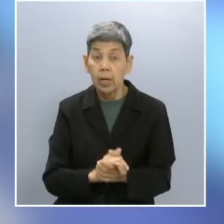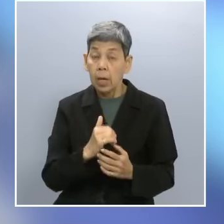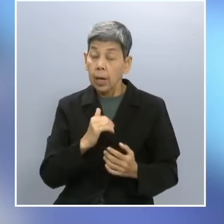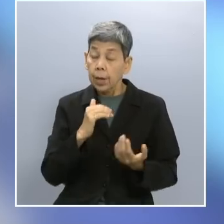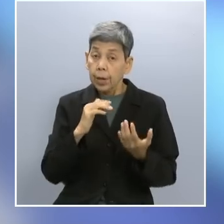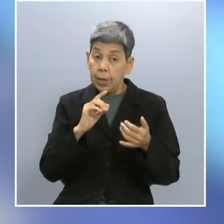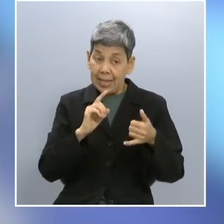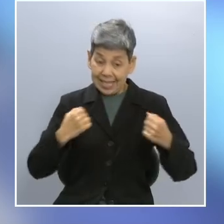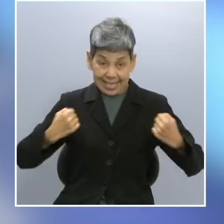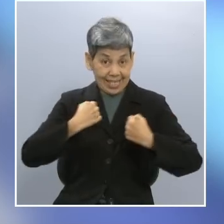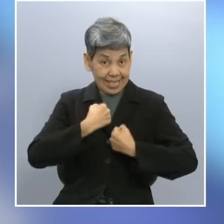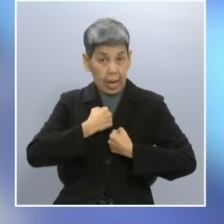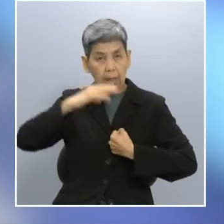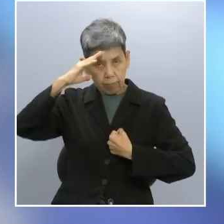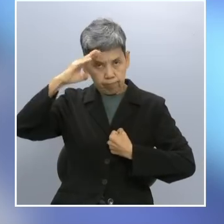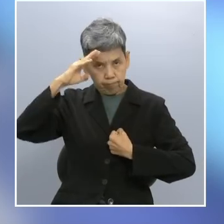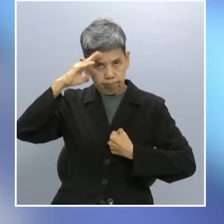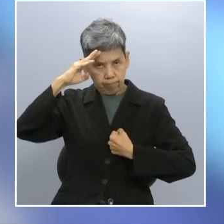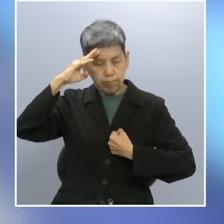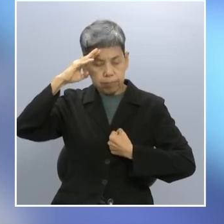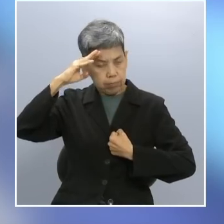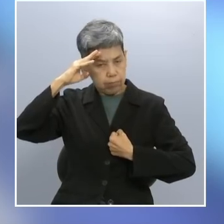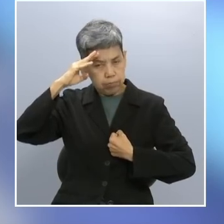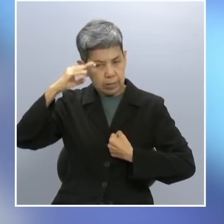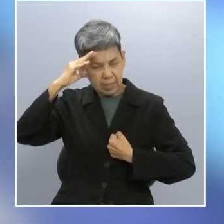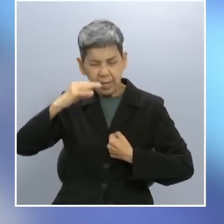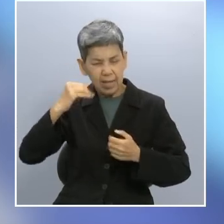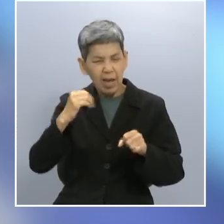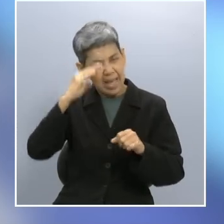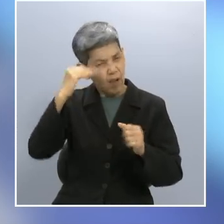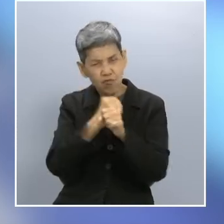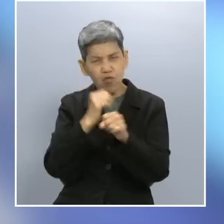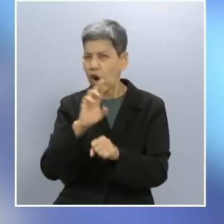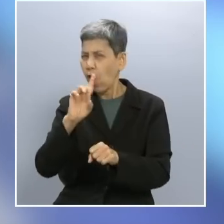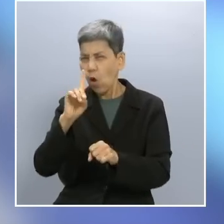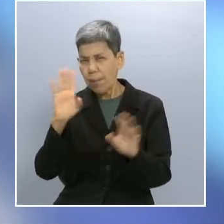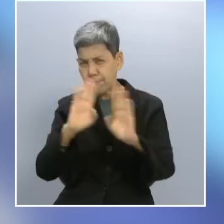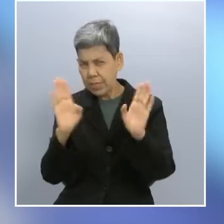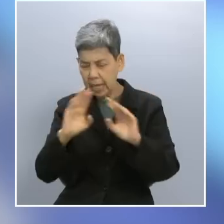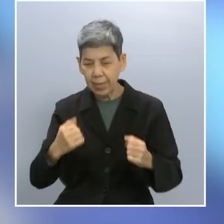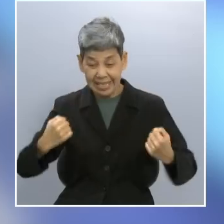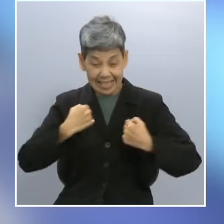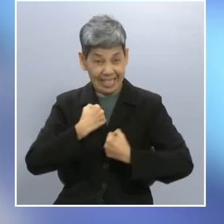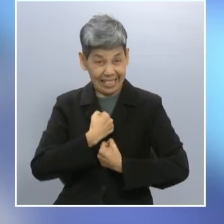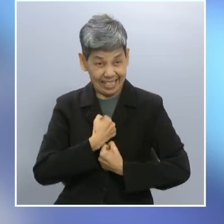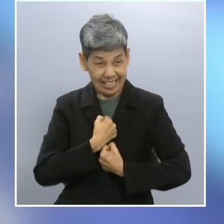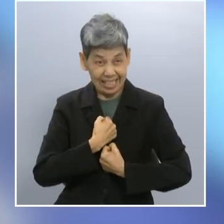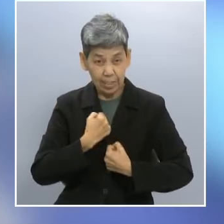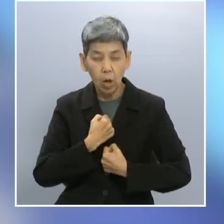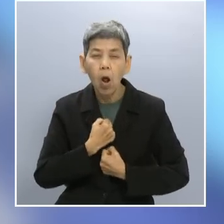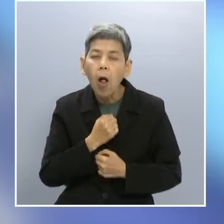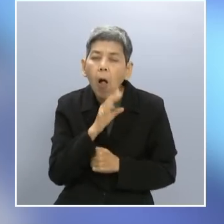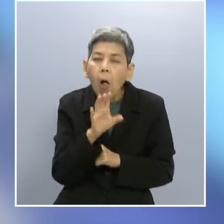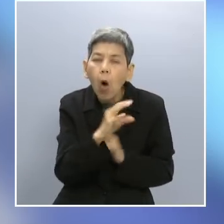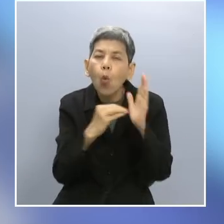ชุดอันนี้เป็นชุดทหารไม่ได้เป็นชุดรดแต่อันนี้ใส่เอาไว้แล้วเอาไว้หลอก